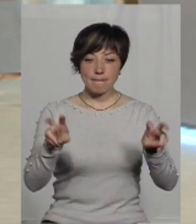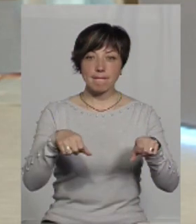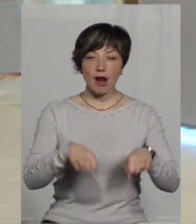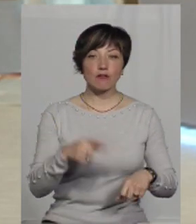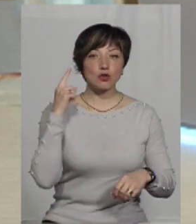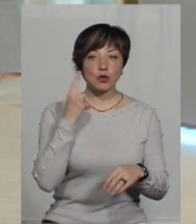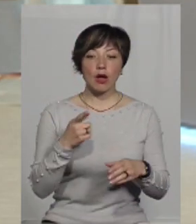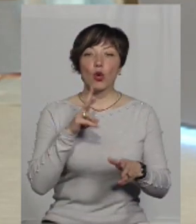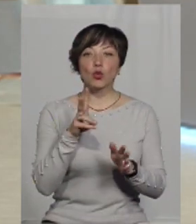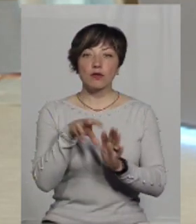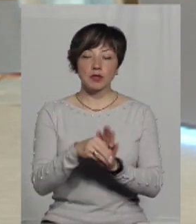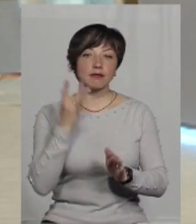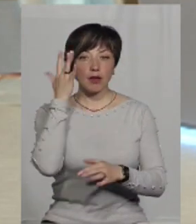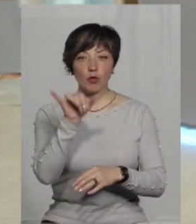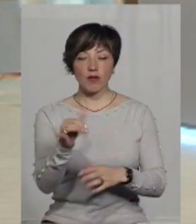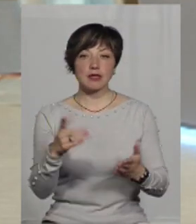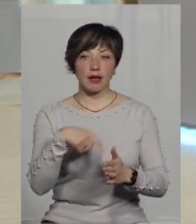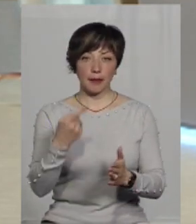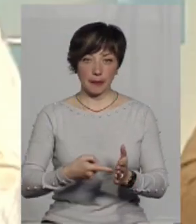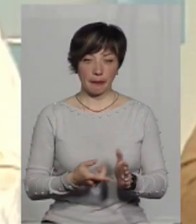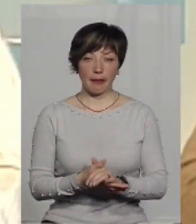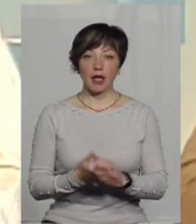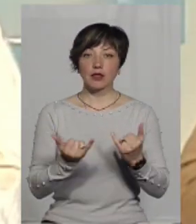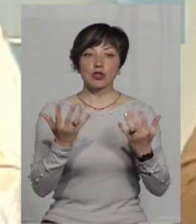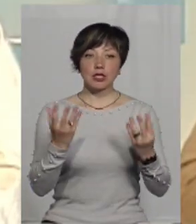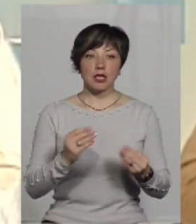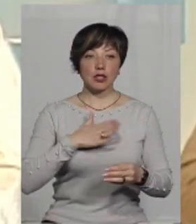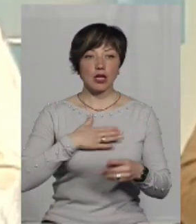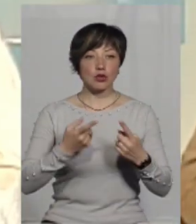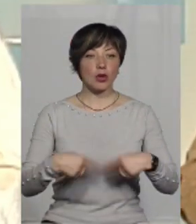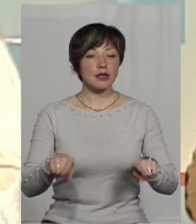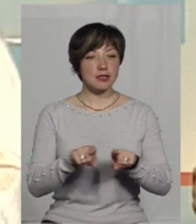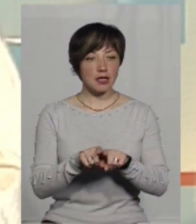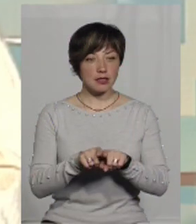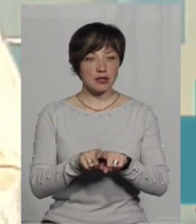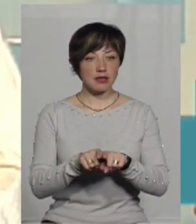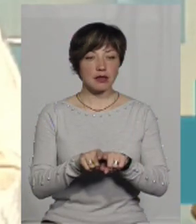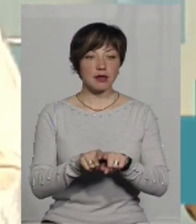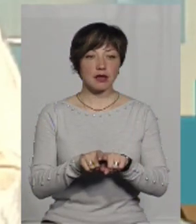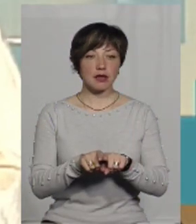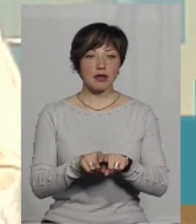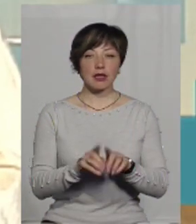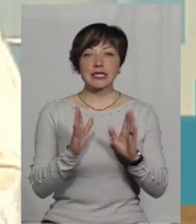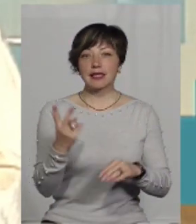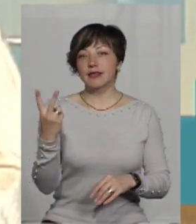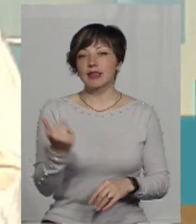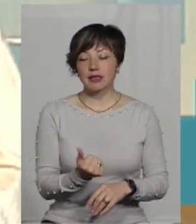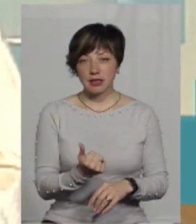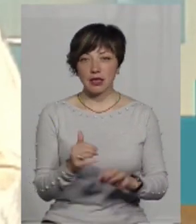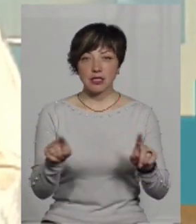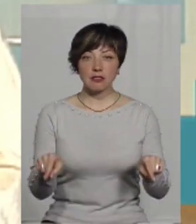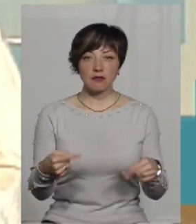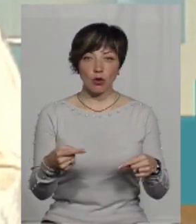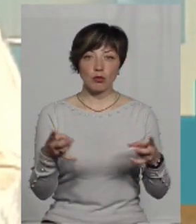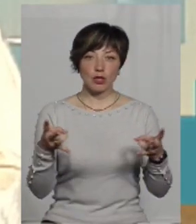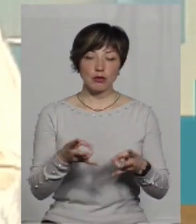неї увійшов і які найближчі наміри у вас? На сьогоднішній день наша організація там всього менше 2 тижнів, і для